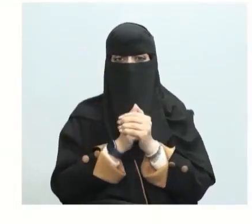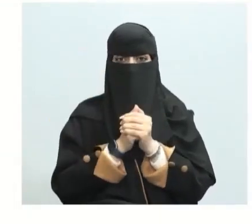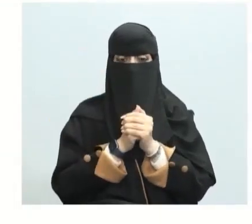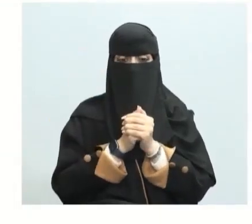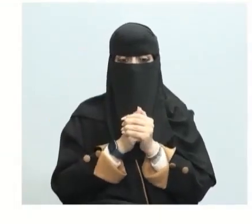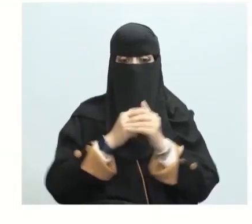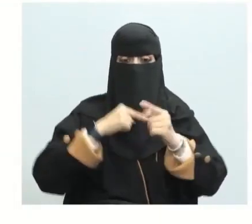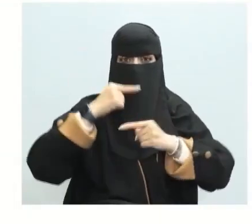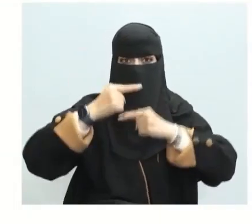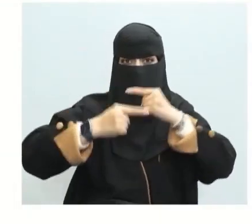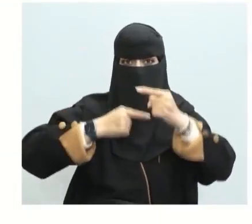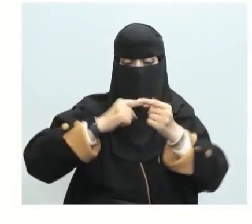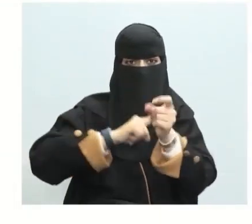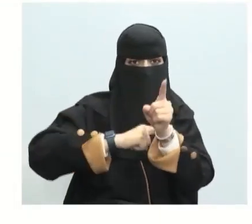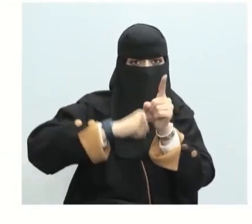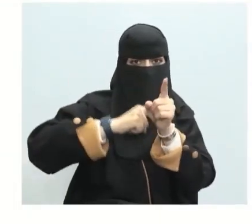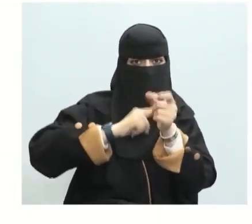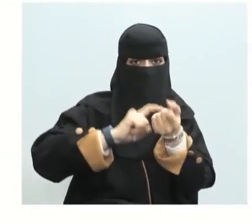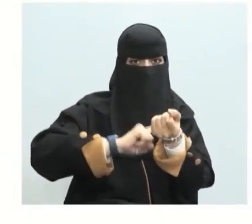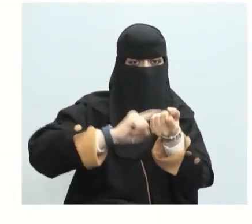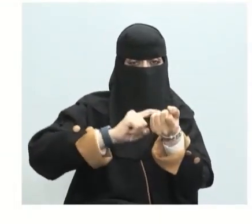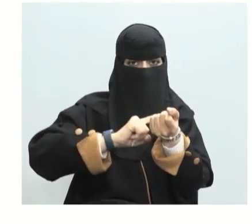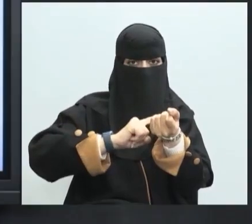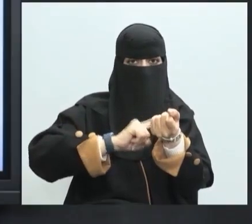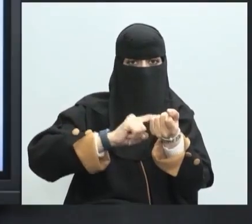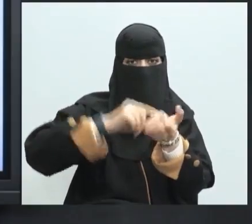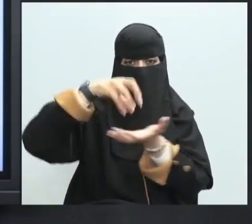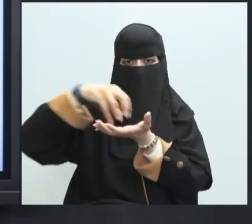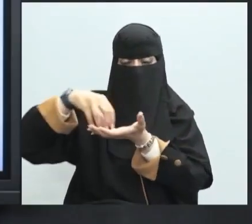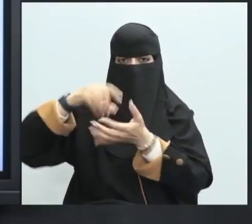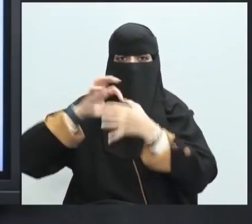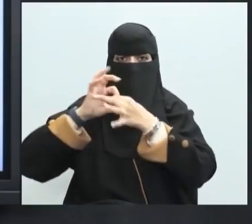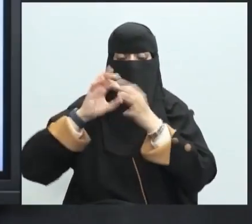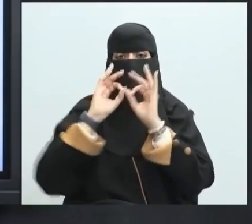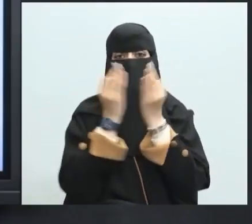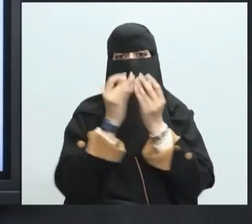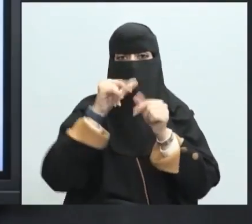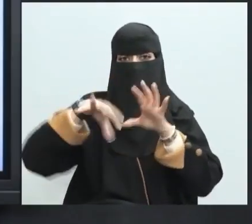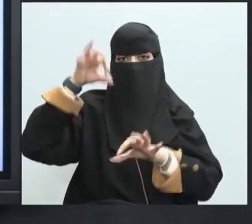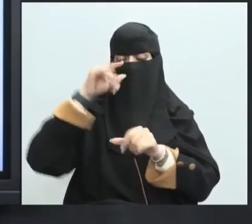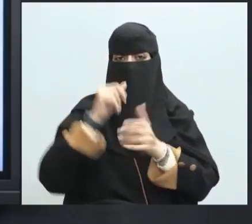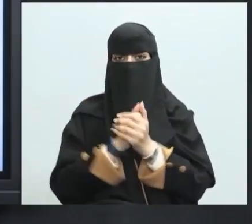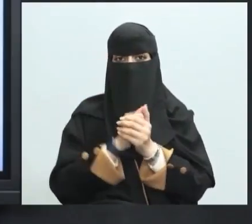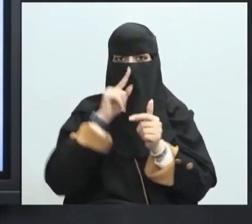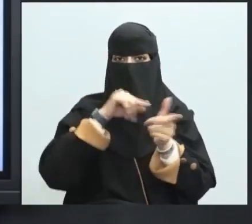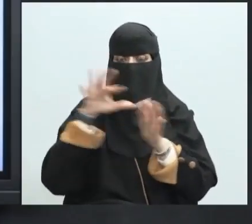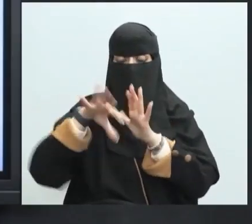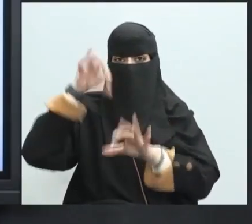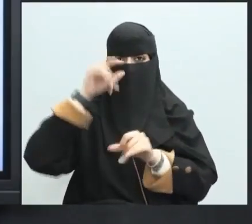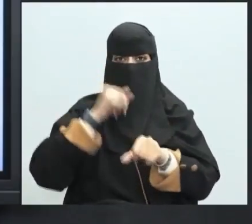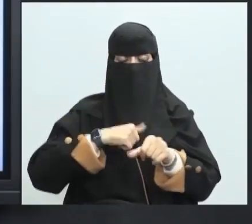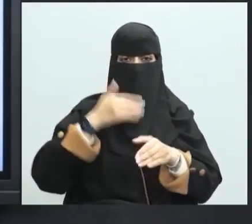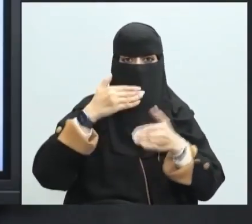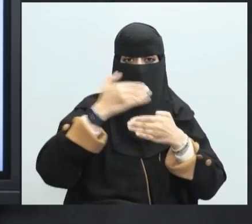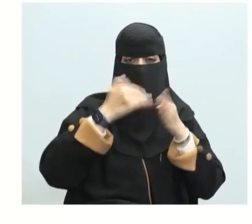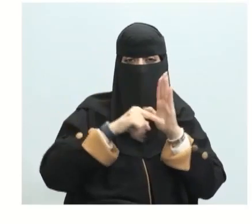ادمان مواقع التواصل الاجتماعي هذا عنوان لموضوع بامكانك ايض تذكر انت عنوانا اخر وان ترتب ايضا